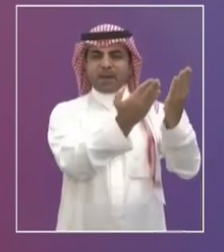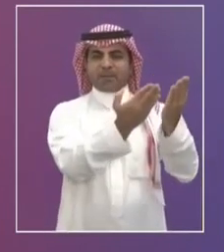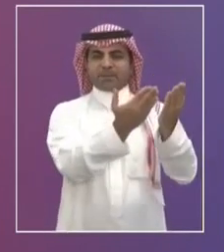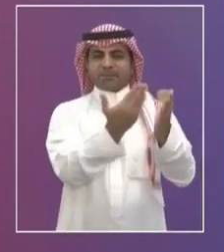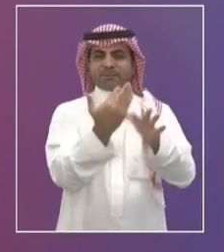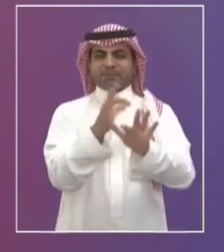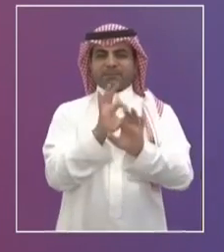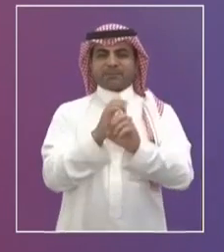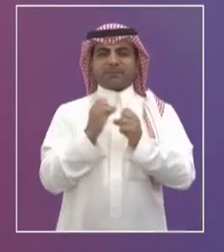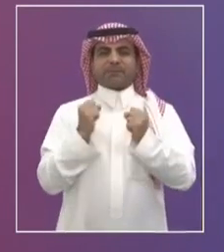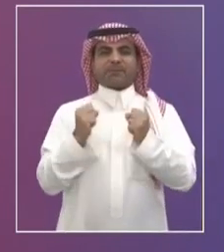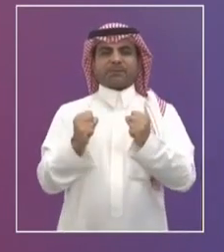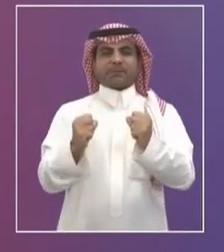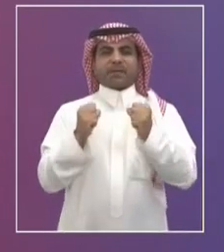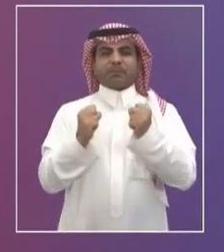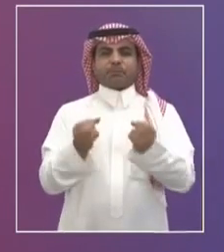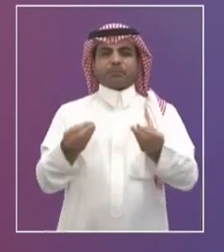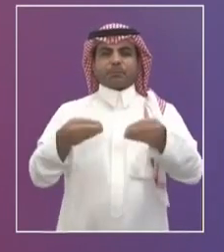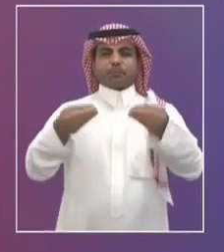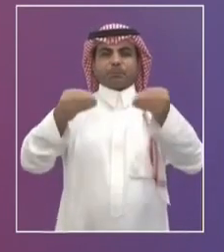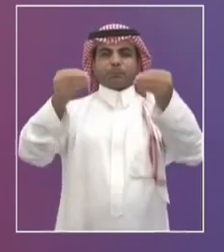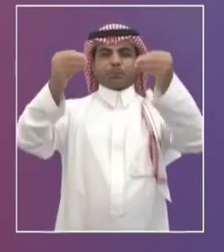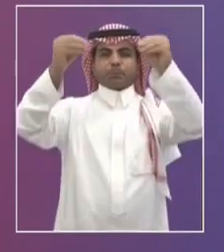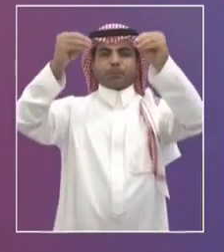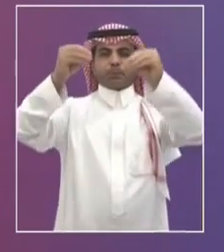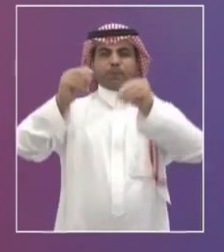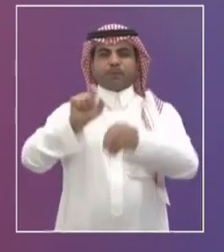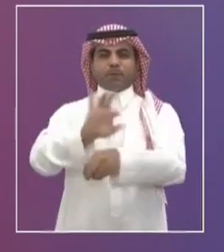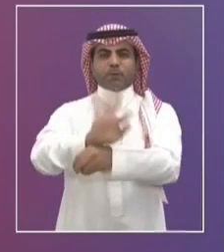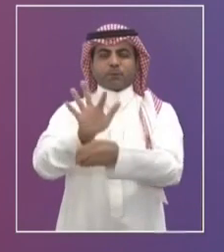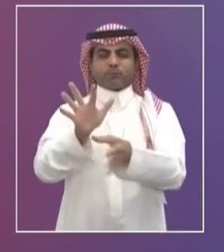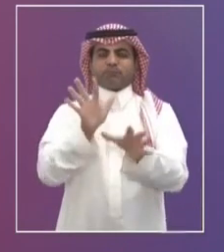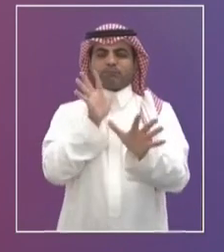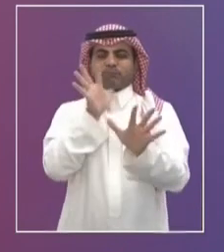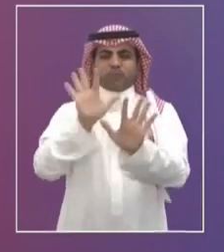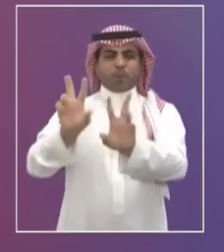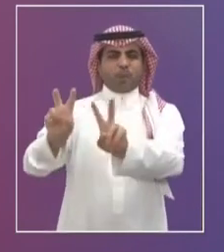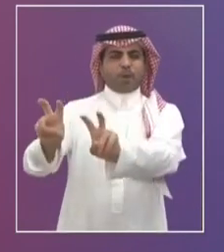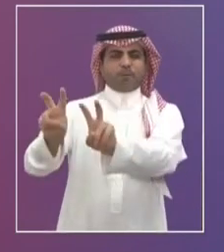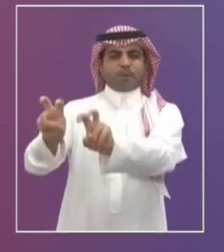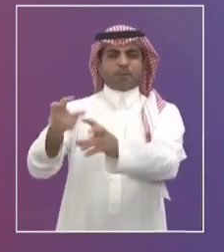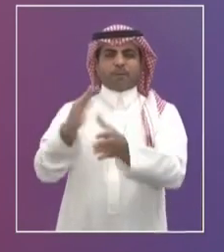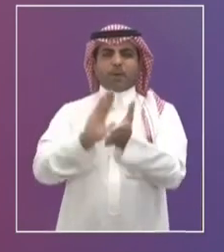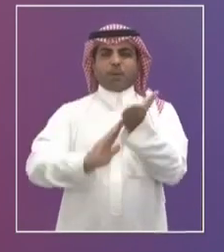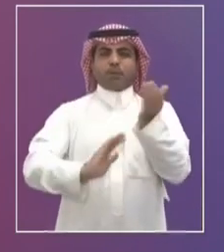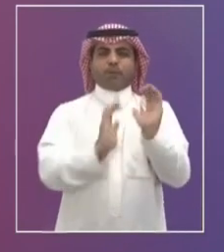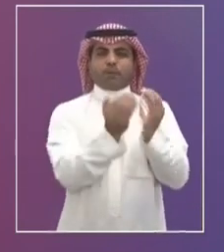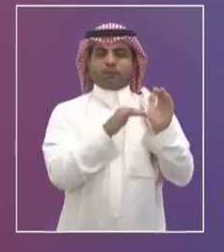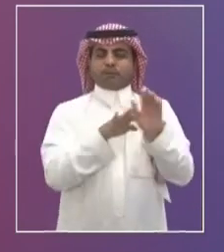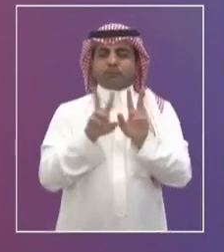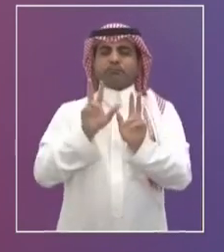استقبال تزايد الحالات على العنايات المركزة،